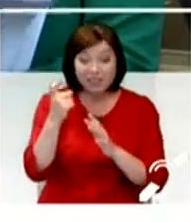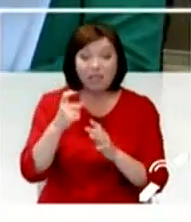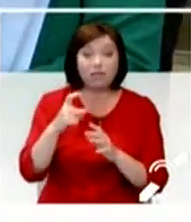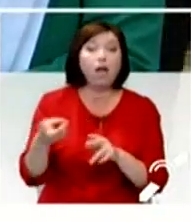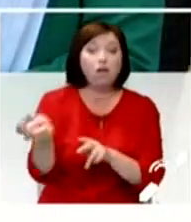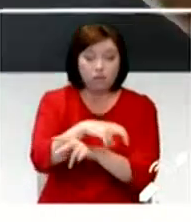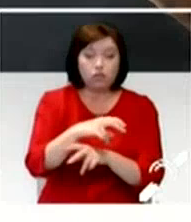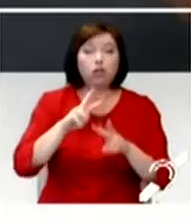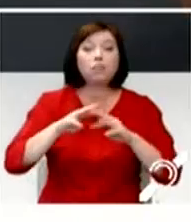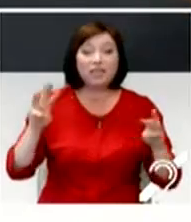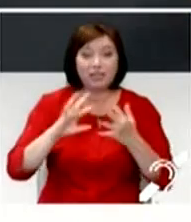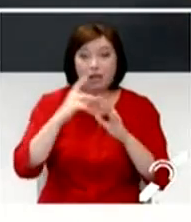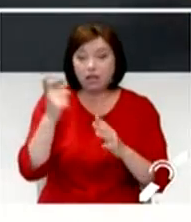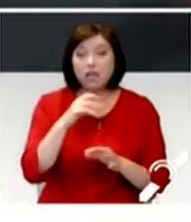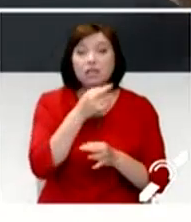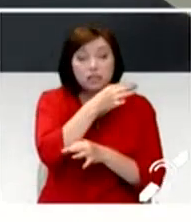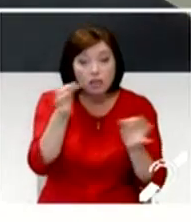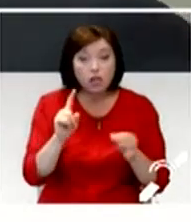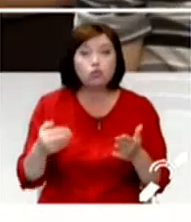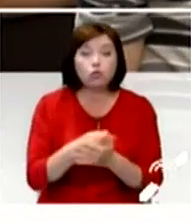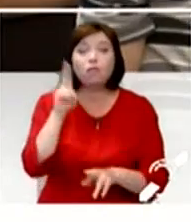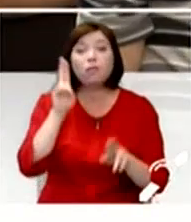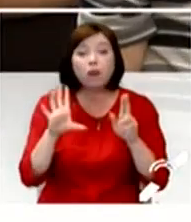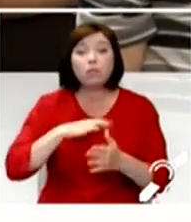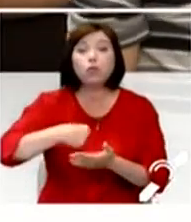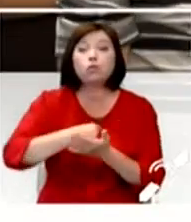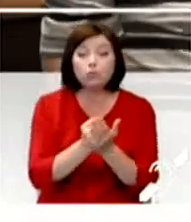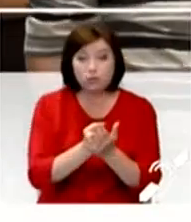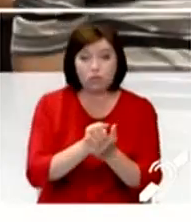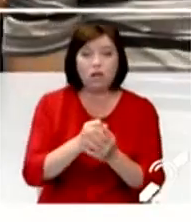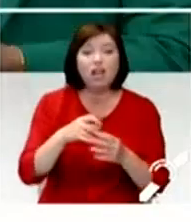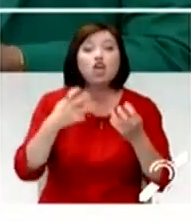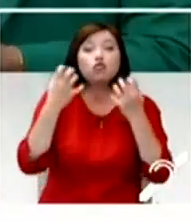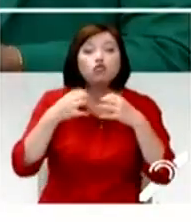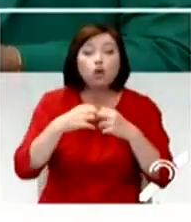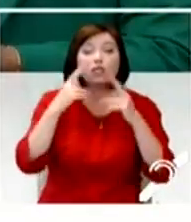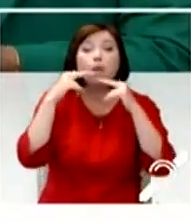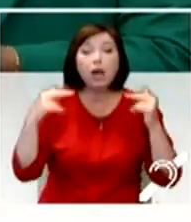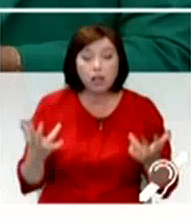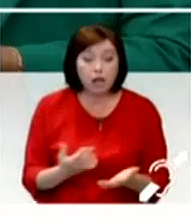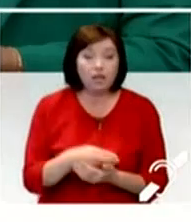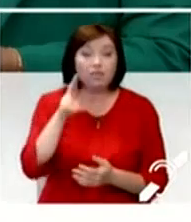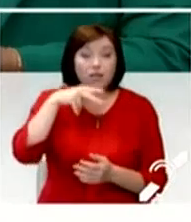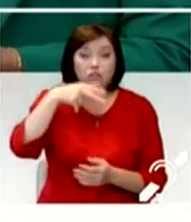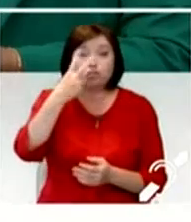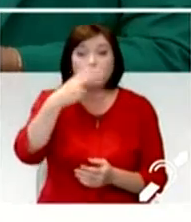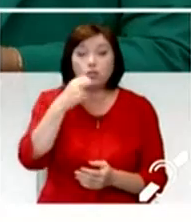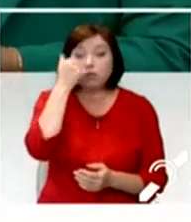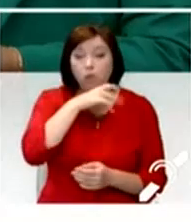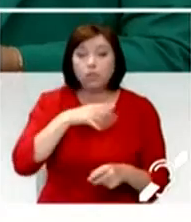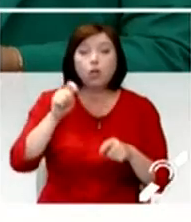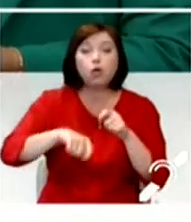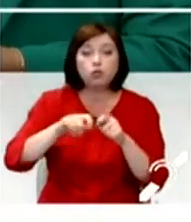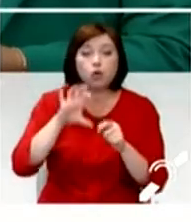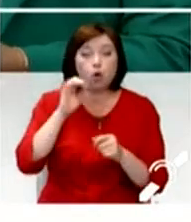ministrul Agriculturii Vladimir Bolea, care le-a spus că noile reguli au fost stabilite de Curtea de Conturi. În decembrie 2022 a fost control din